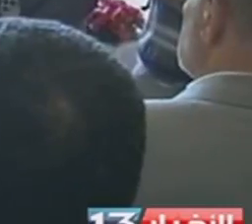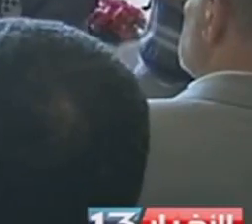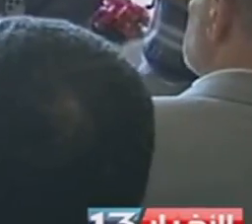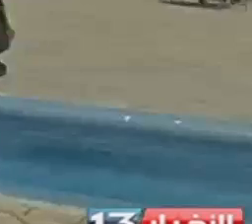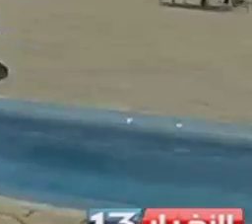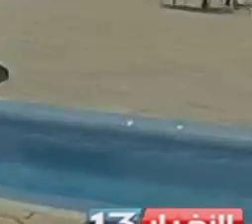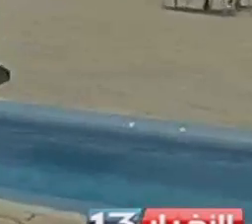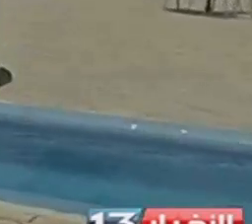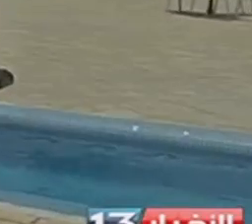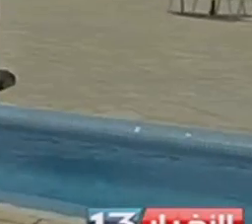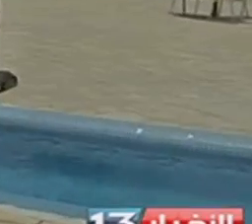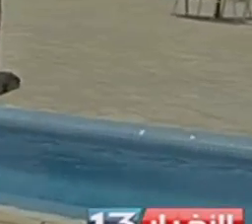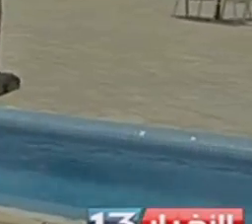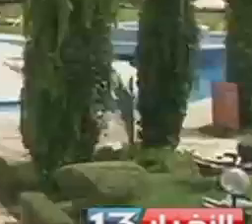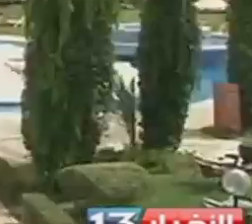سلامة التونسيين والسياح.